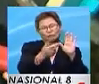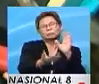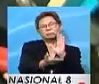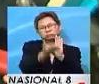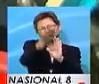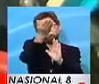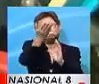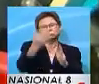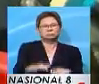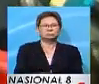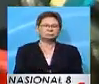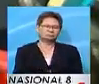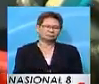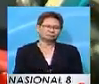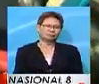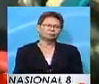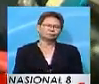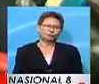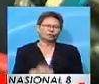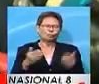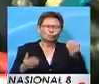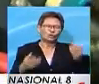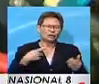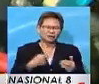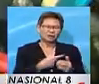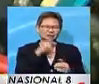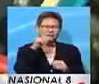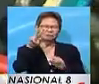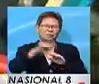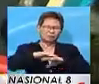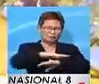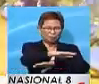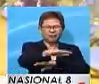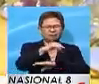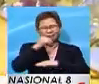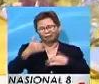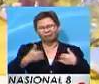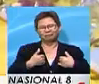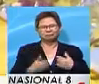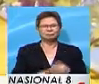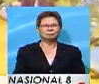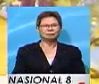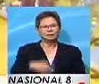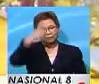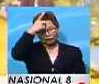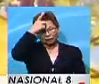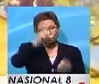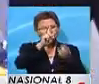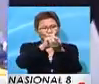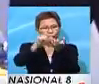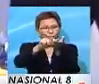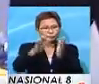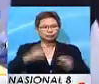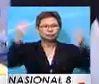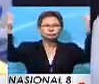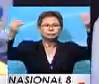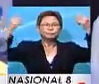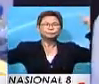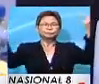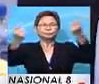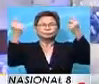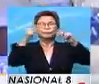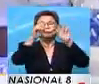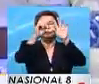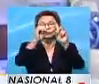compensate with the price mungkin kita tidak berapa nampak IMP Datuk Johari ditemui pemberita pada Majlis sambutan